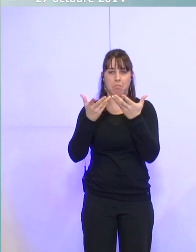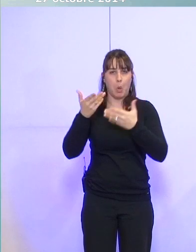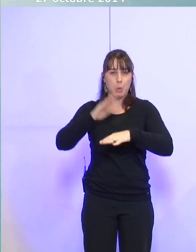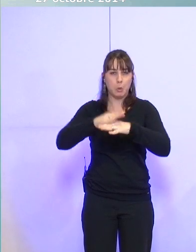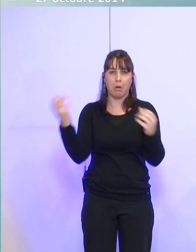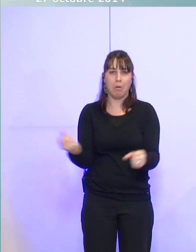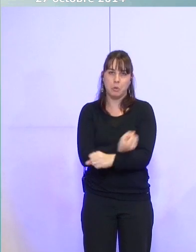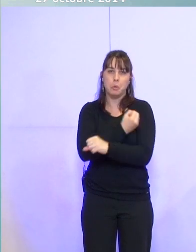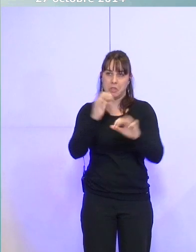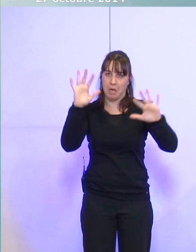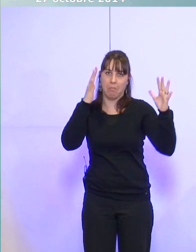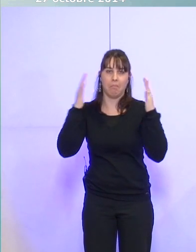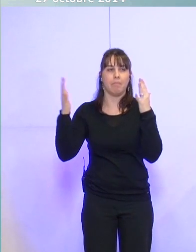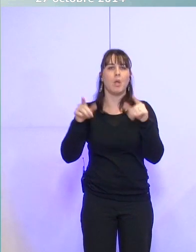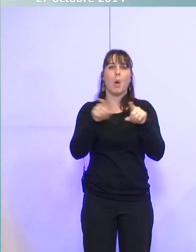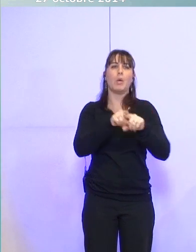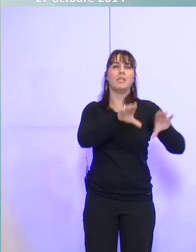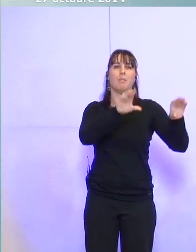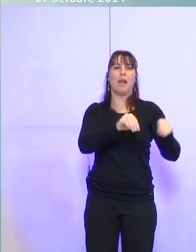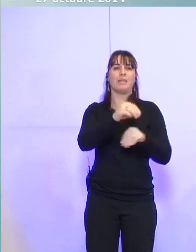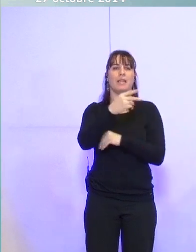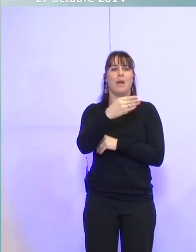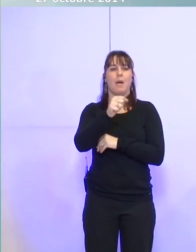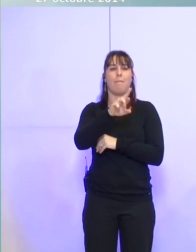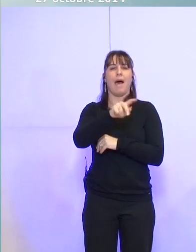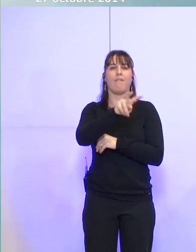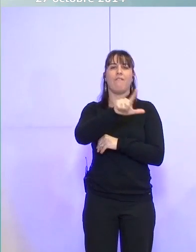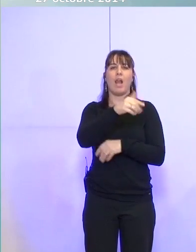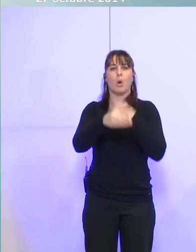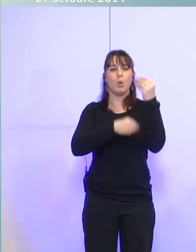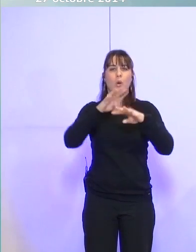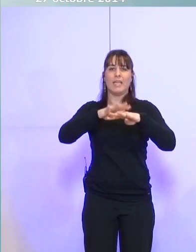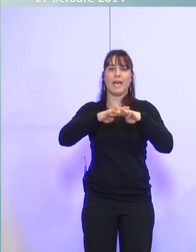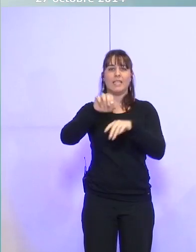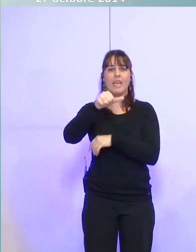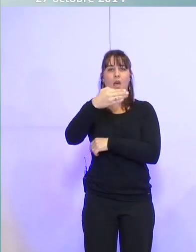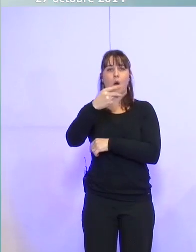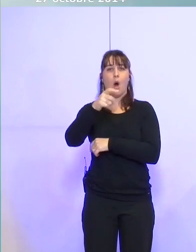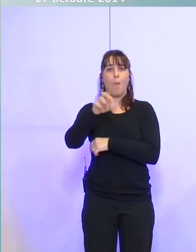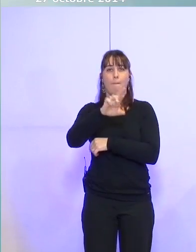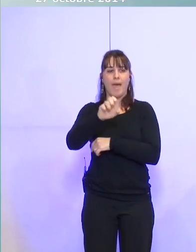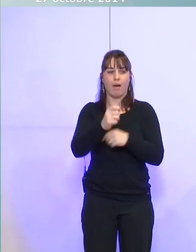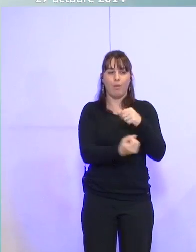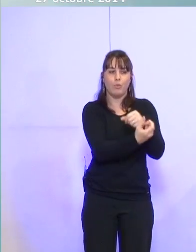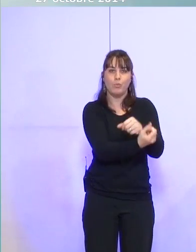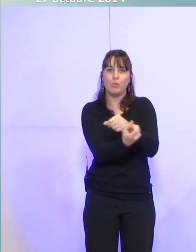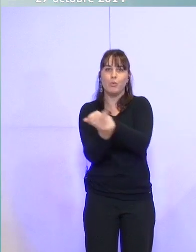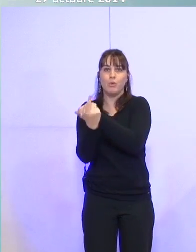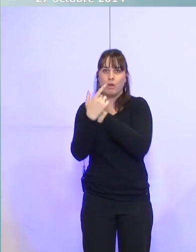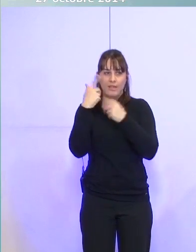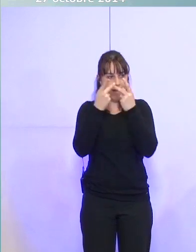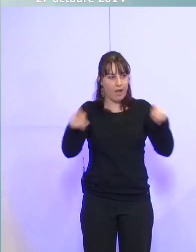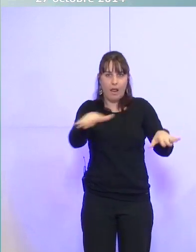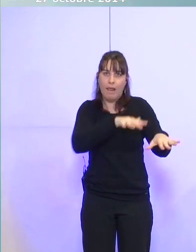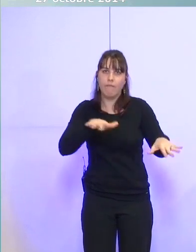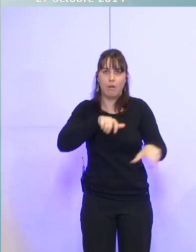co-construction avec les habitants de la place Marval, puis celles du quartier Vallier-Ampère, attestent de l'attente des habitants de trouver dans l'espace public